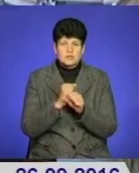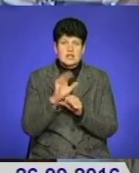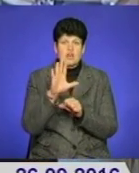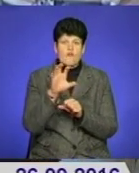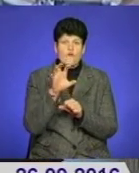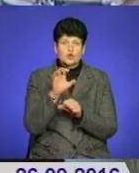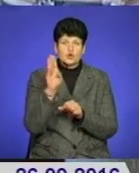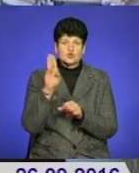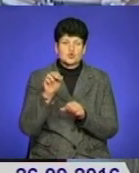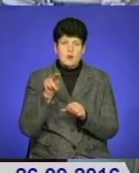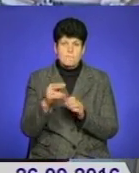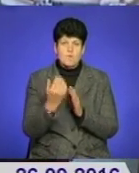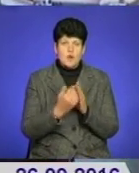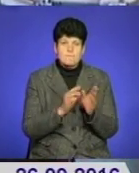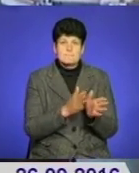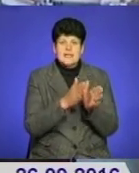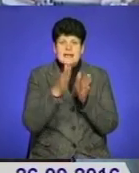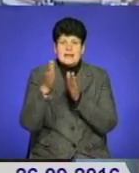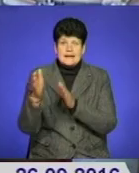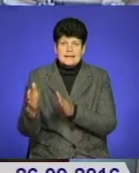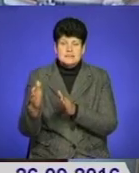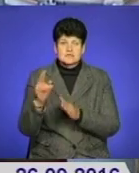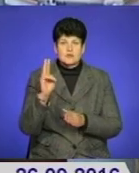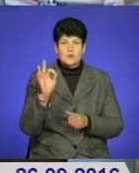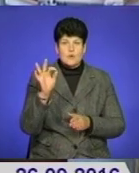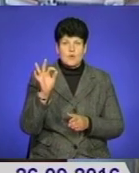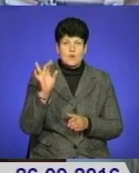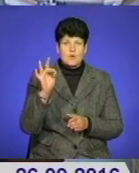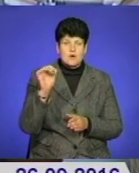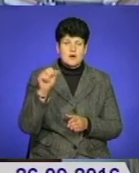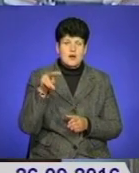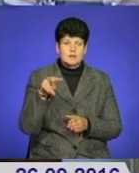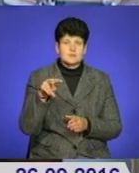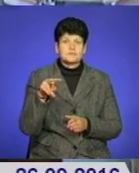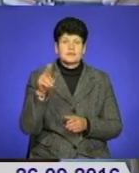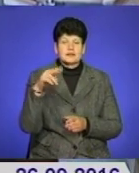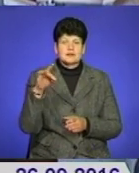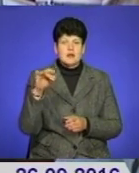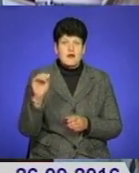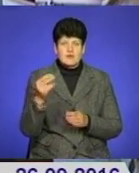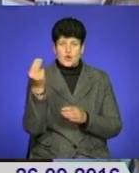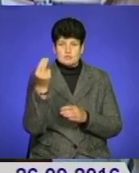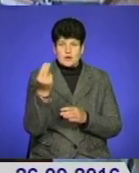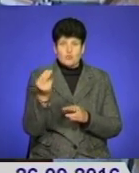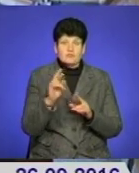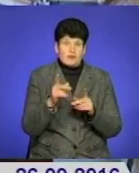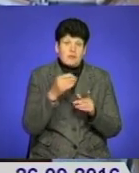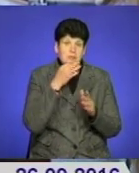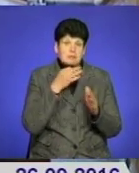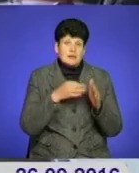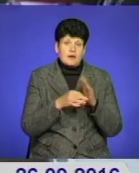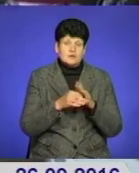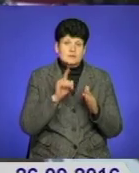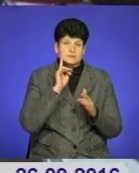Photoshop, а зараз ми вже її перенесли в програму CorelDRAW і розмальовуємо її, як підкажуть наші молоді